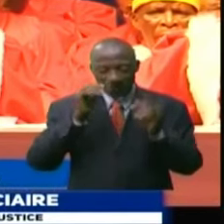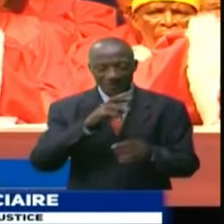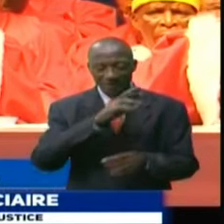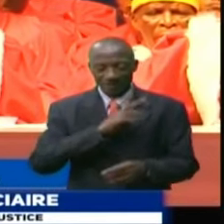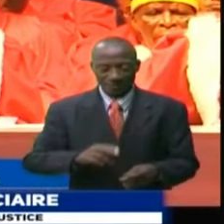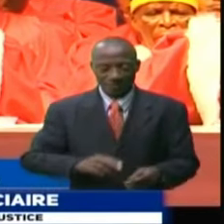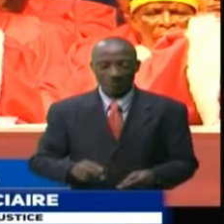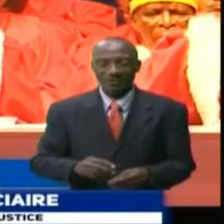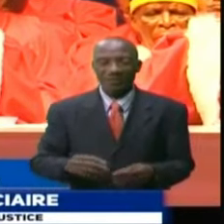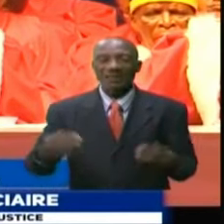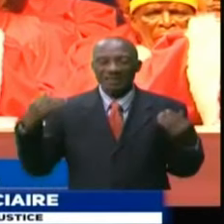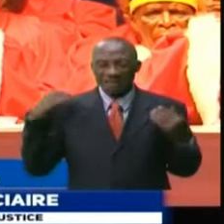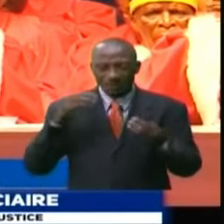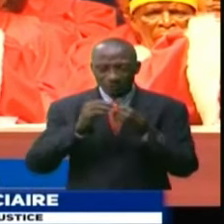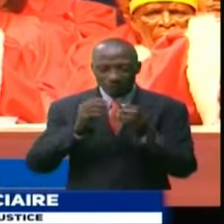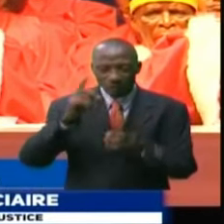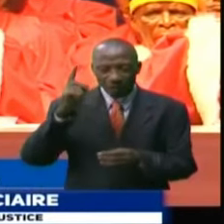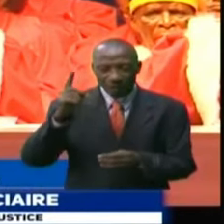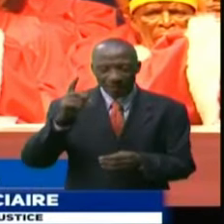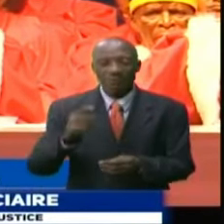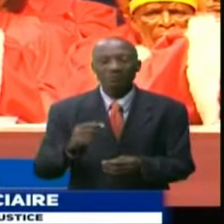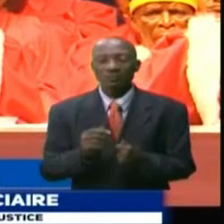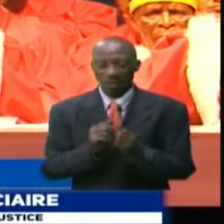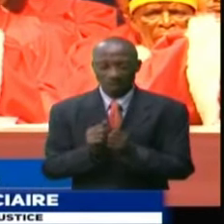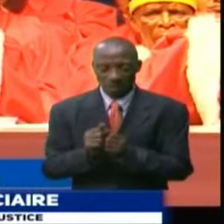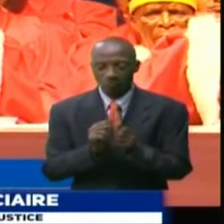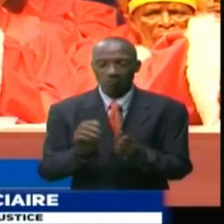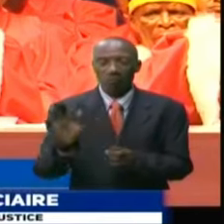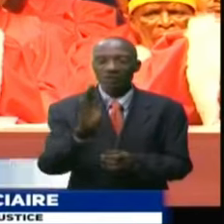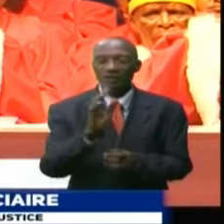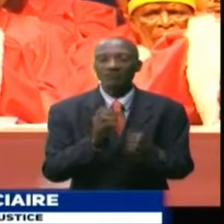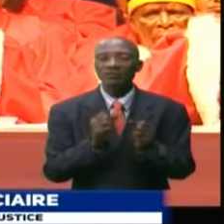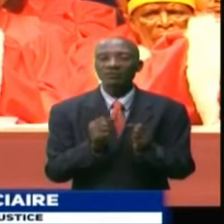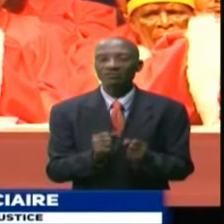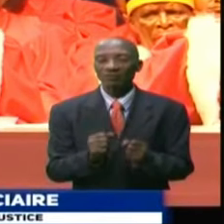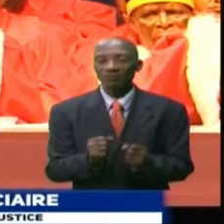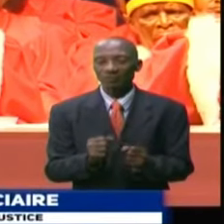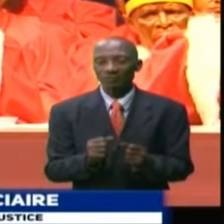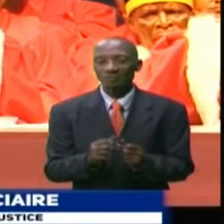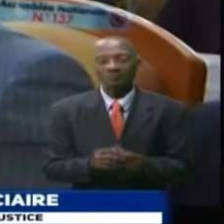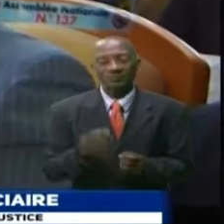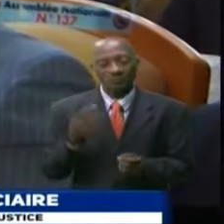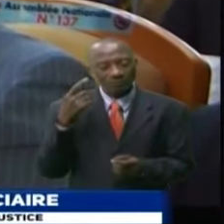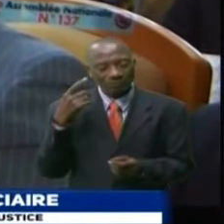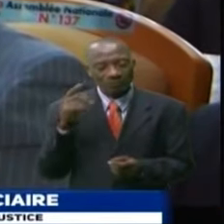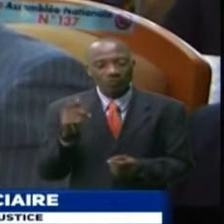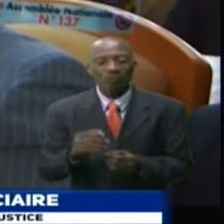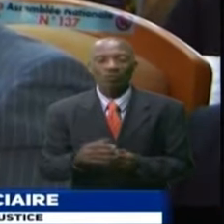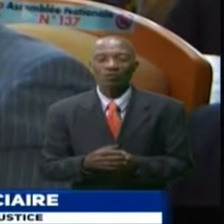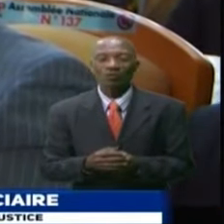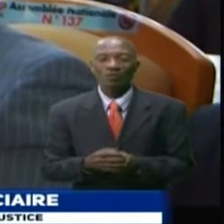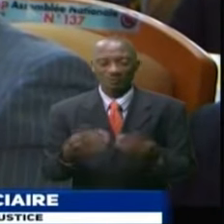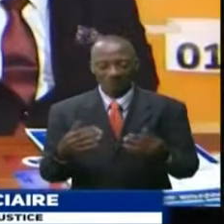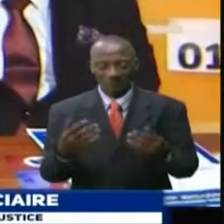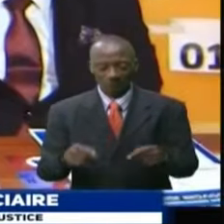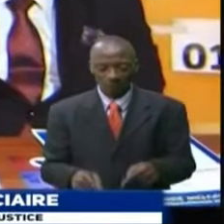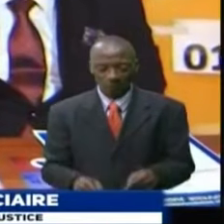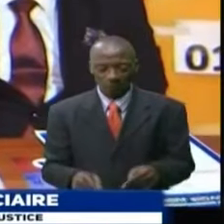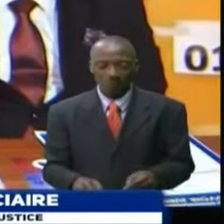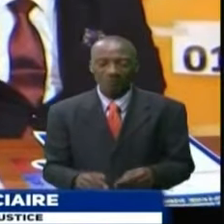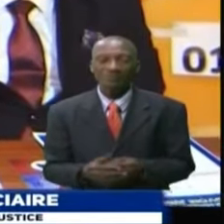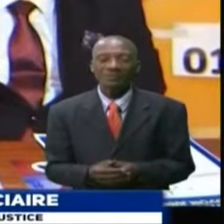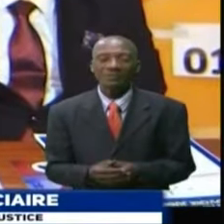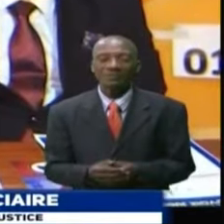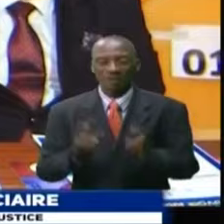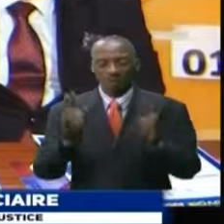magistrat suprême, accompagner vos efforts en inscrivant au cœur de ma réflexion de ce jour, le thème